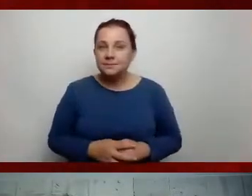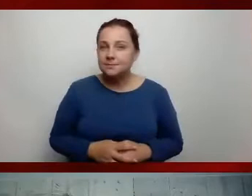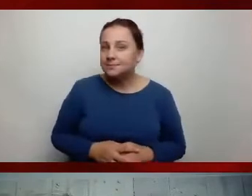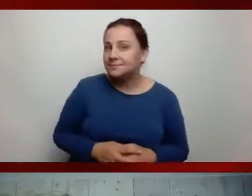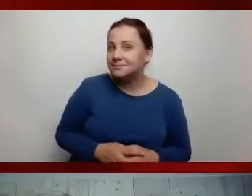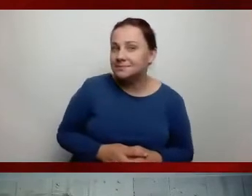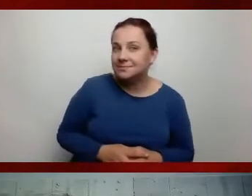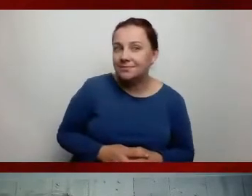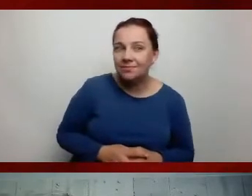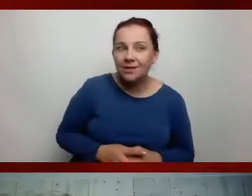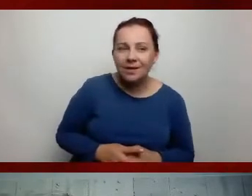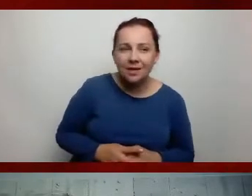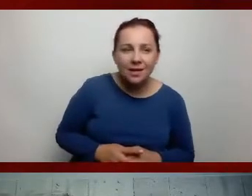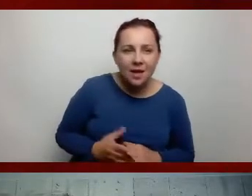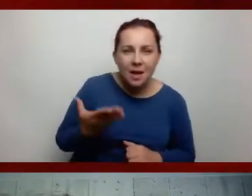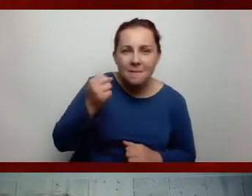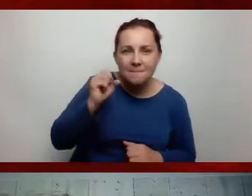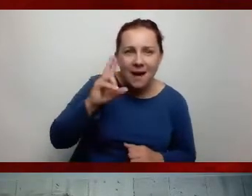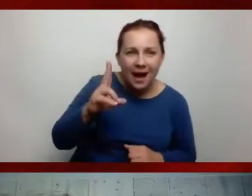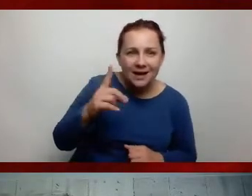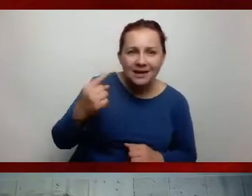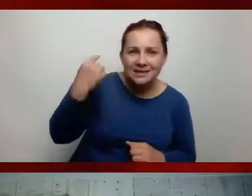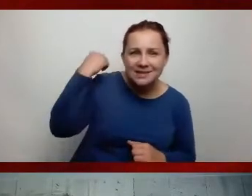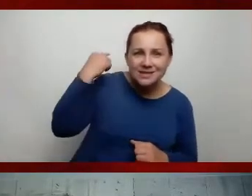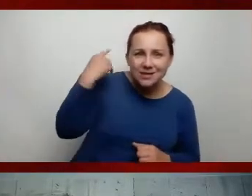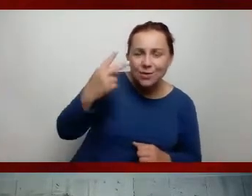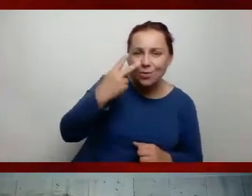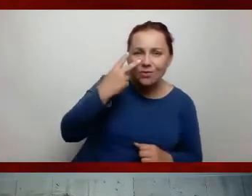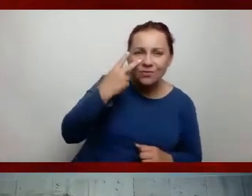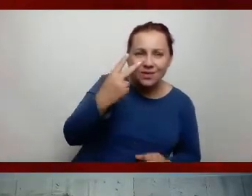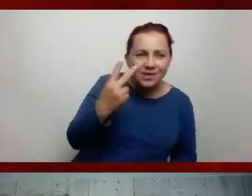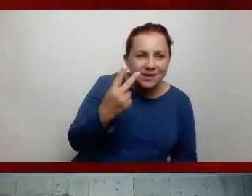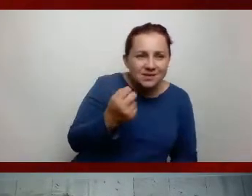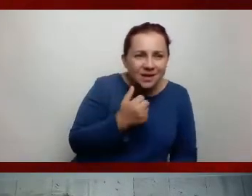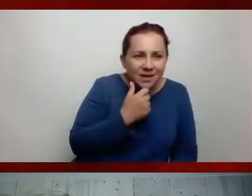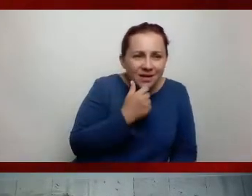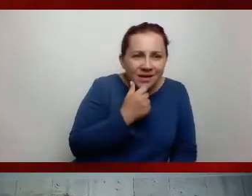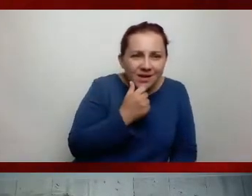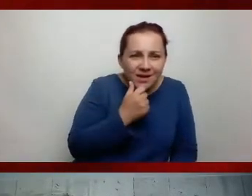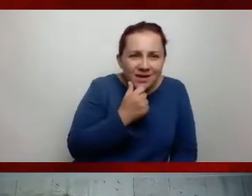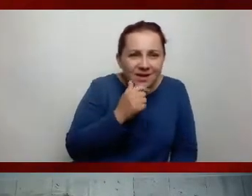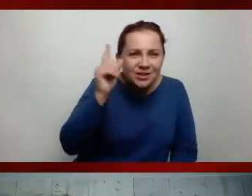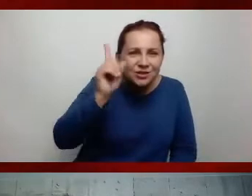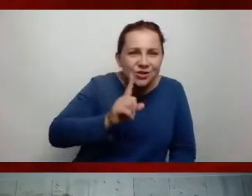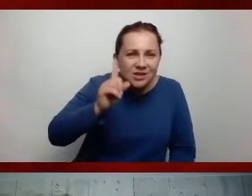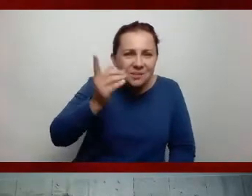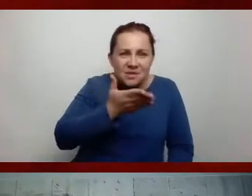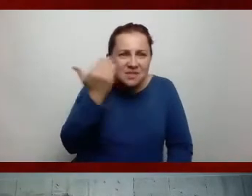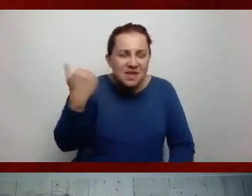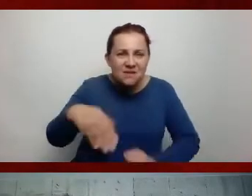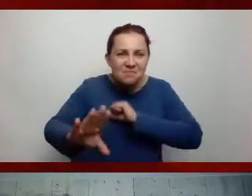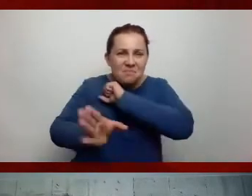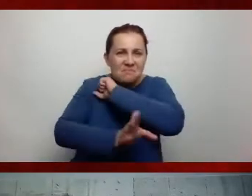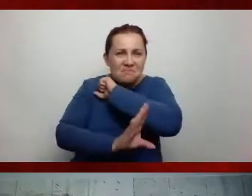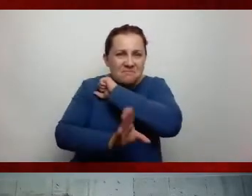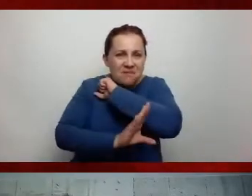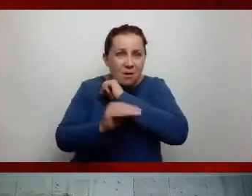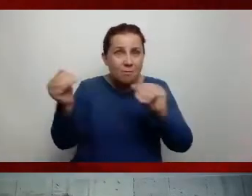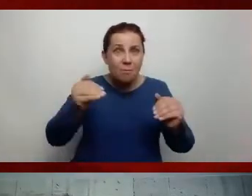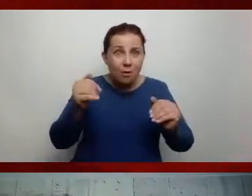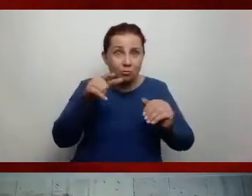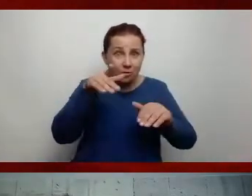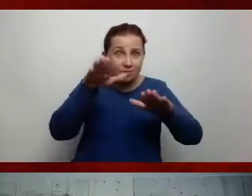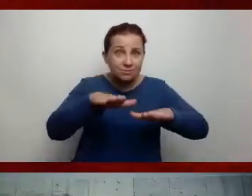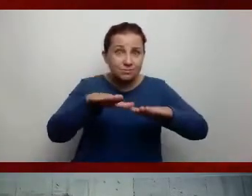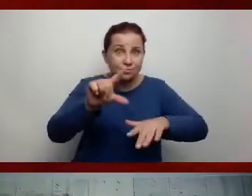Tyle za panem Markiem widzę chyba chwilami, nie wiem, czy to są świerki, smreki, czy pan jest może na Podhalu?